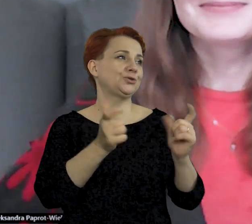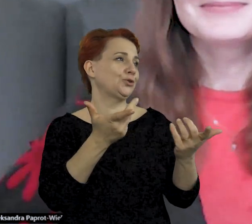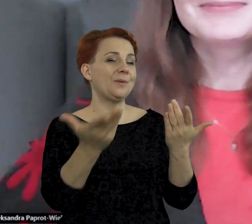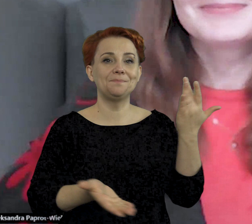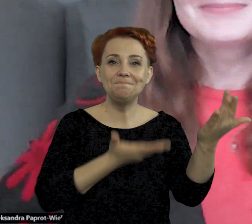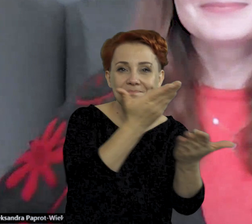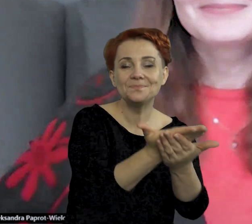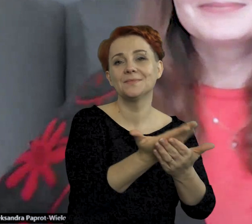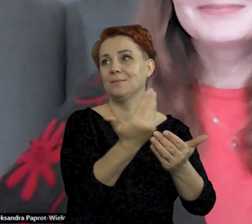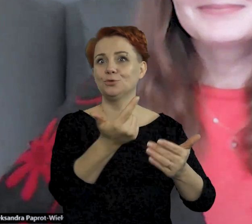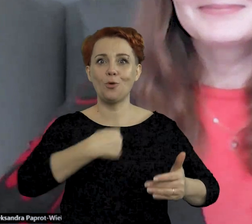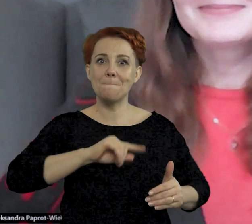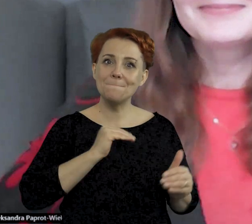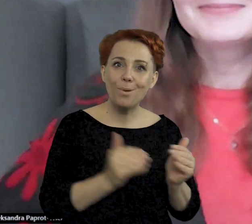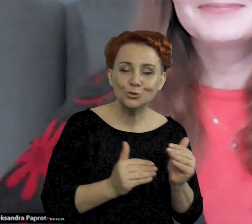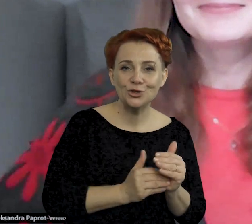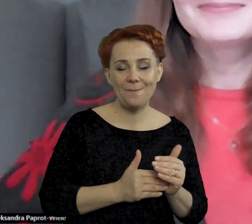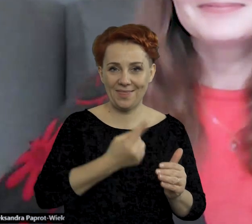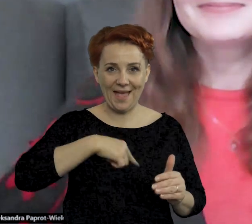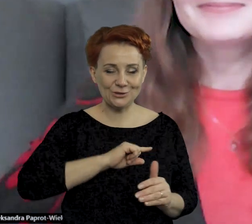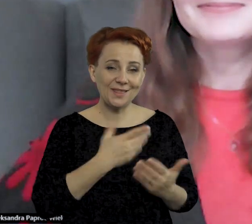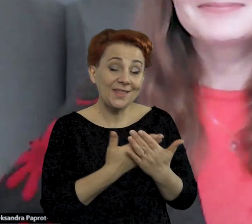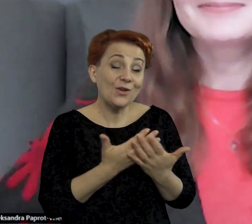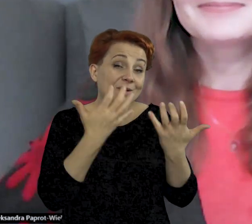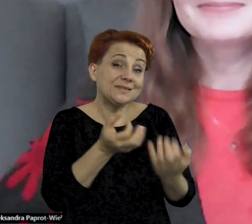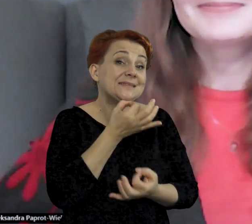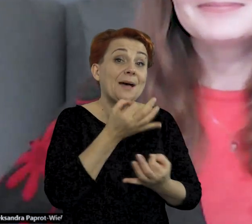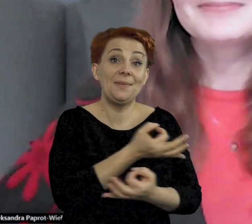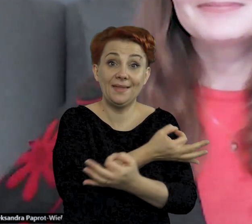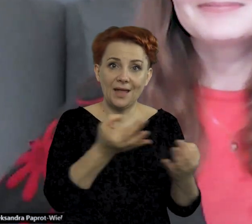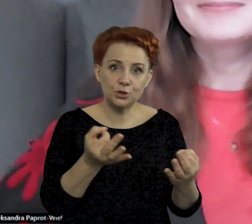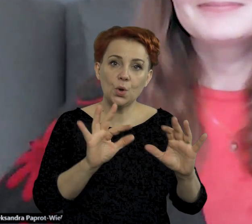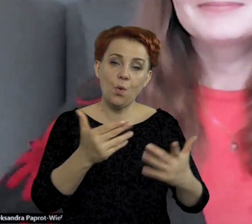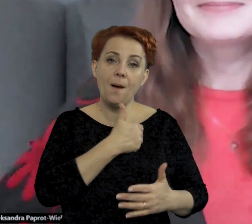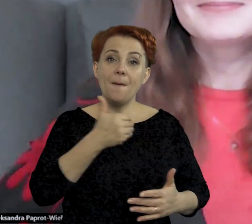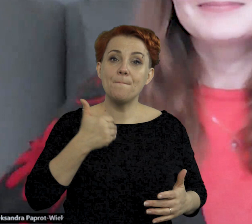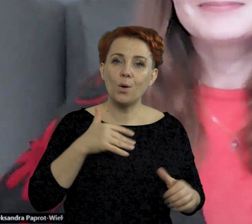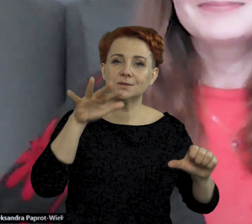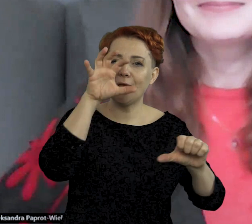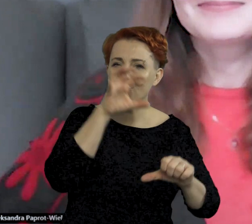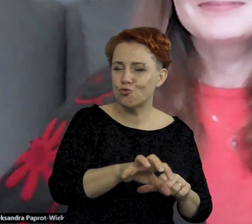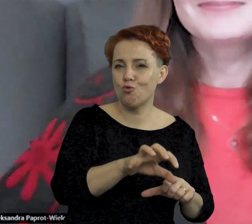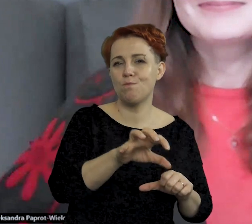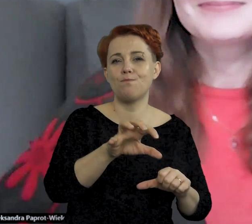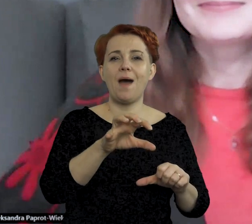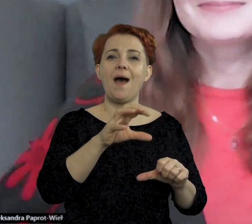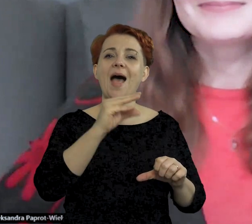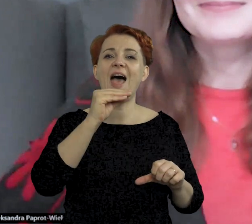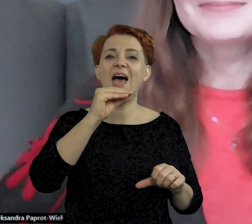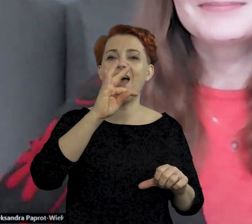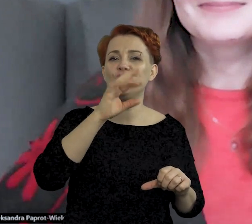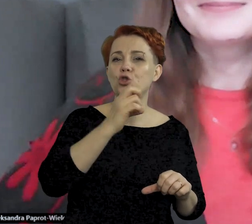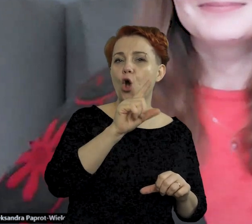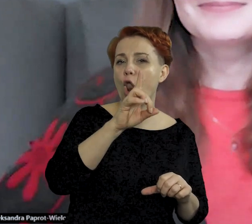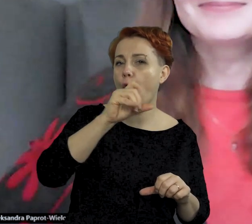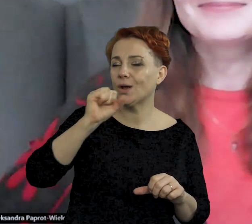potrzeby. A zatem chciałabym Was zapytać, czy polskie środowisko etnologiczno-antropologiczne pamięta o